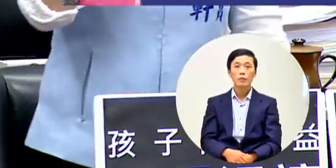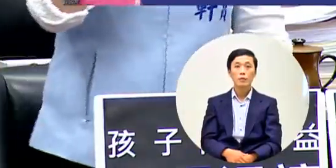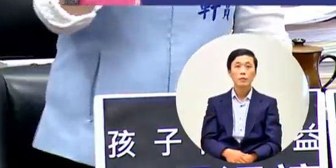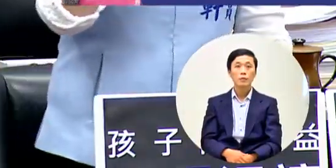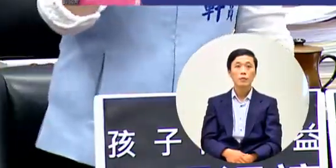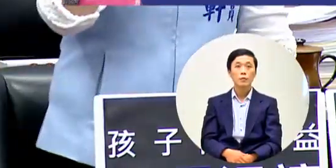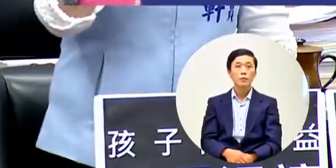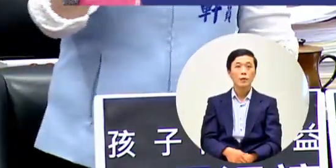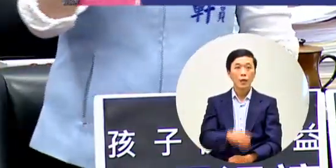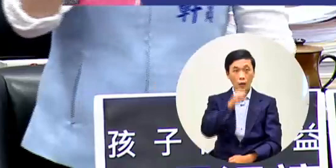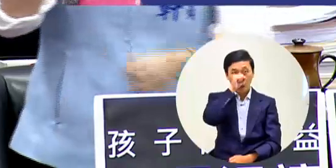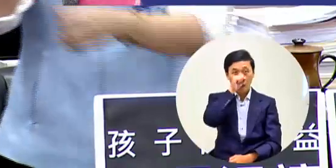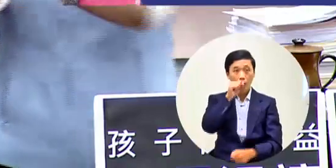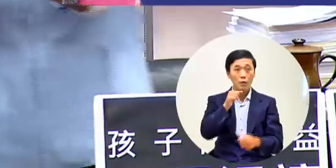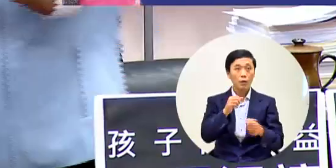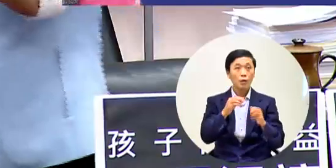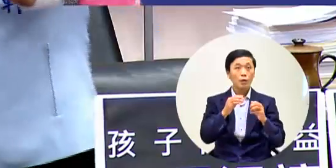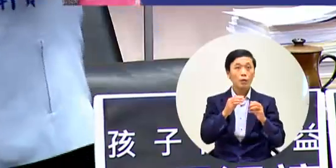好，这样。